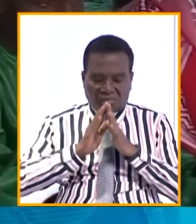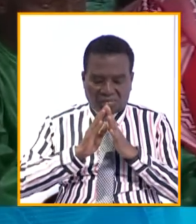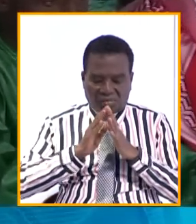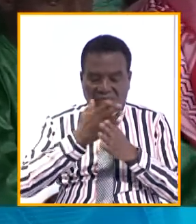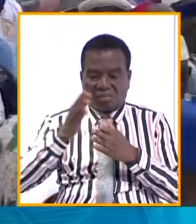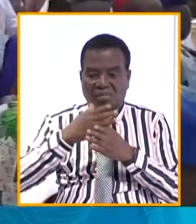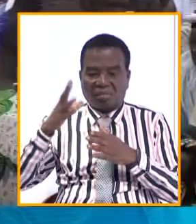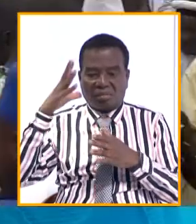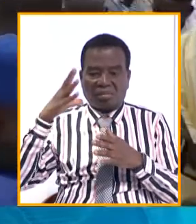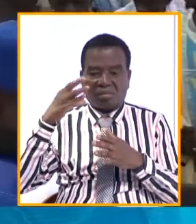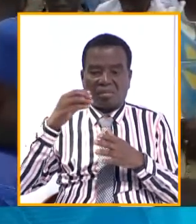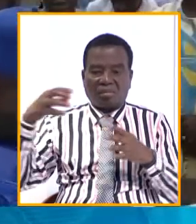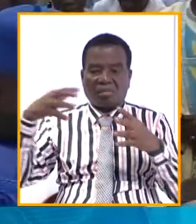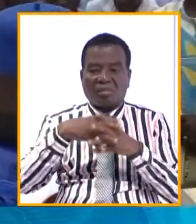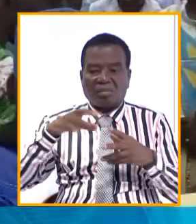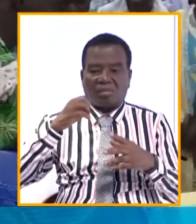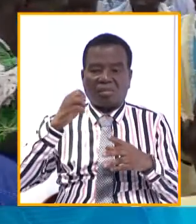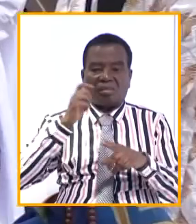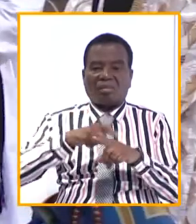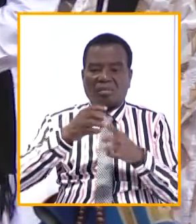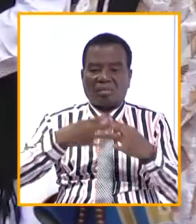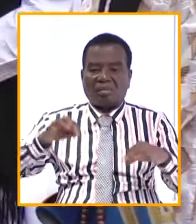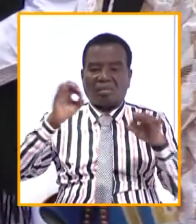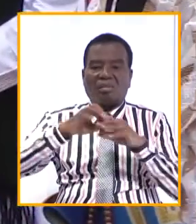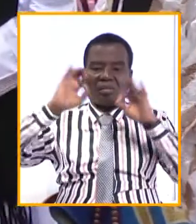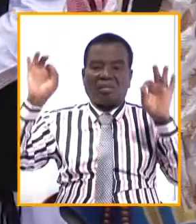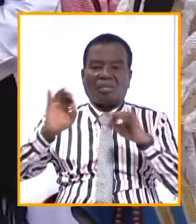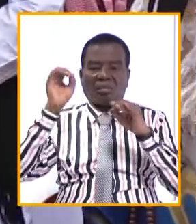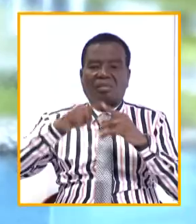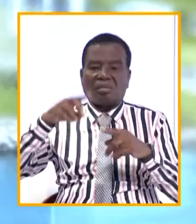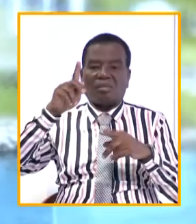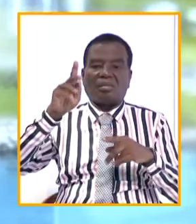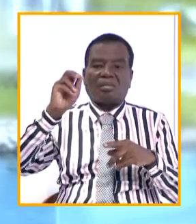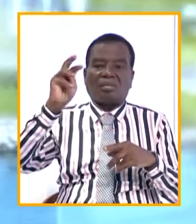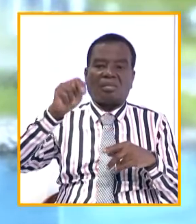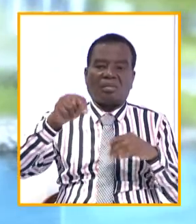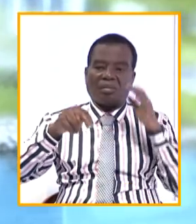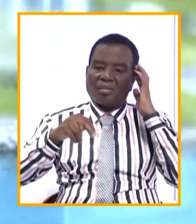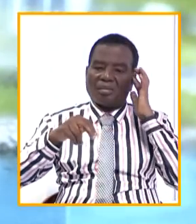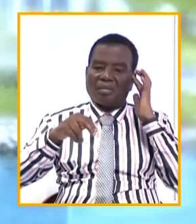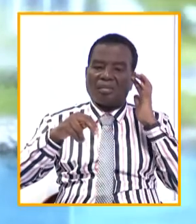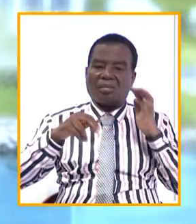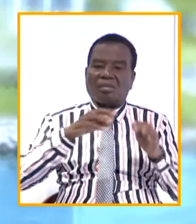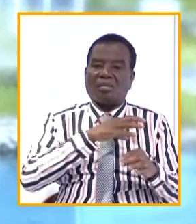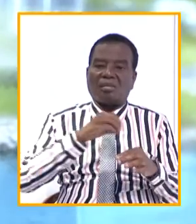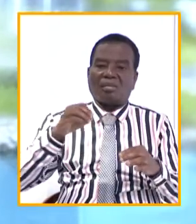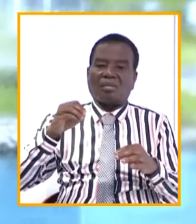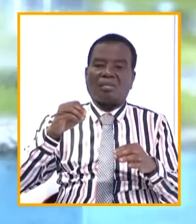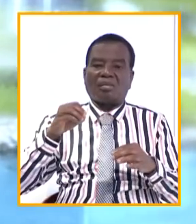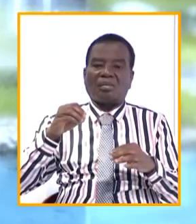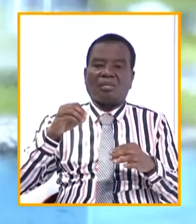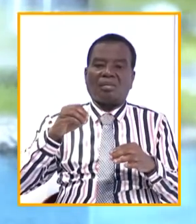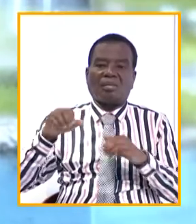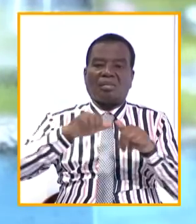et unité ont été les temps forts de la célébration de la Tabaski à Kong. Un élément de notre reporter Kader Sogodogo